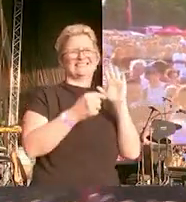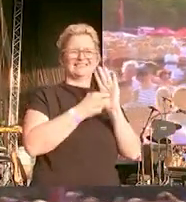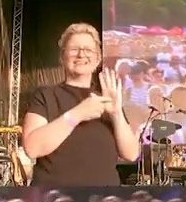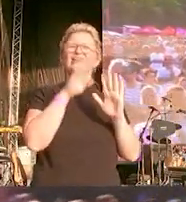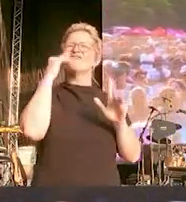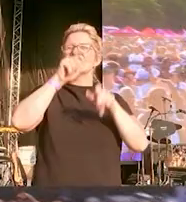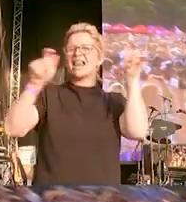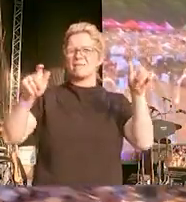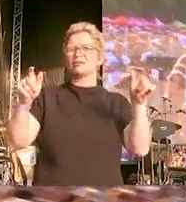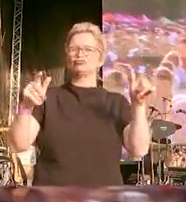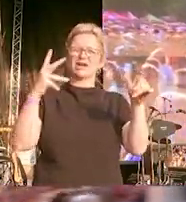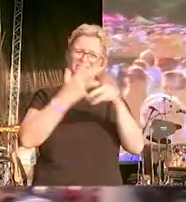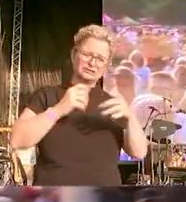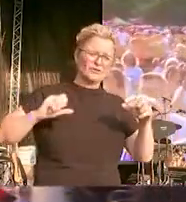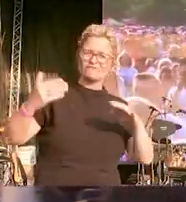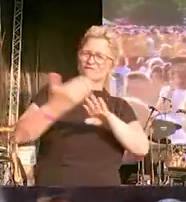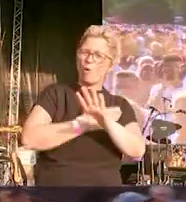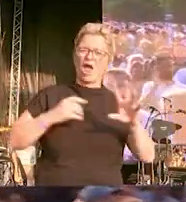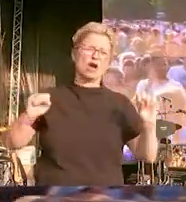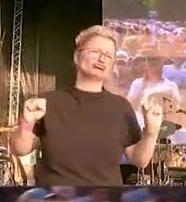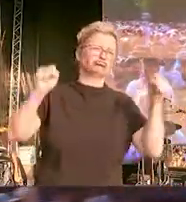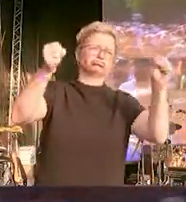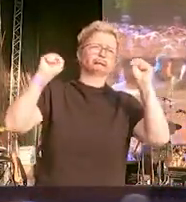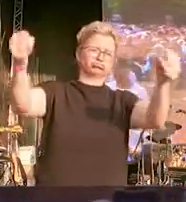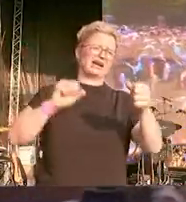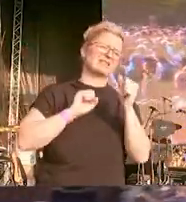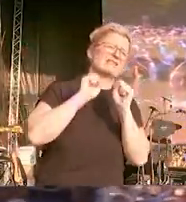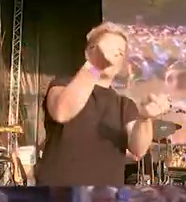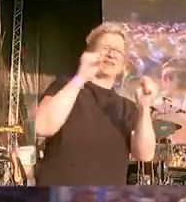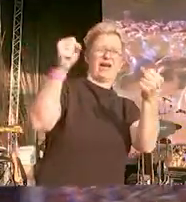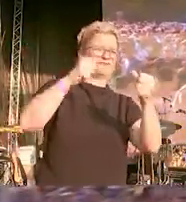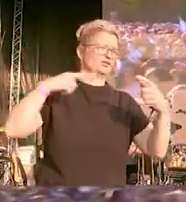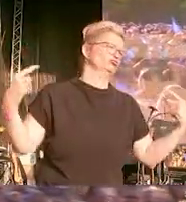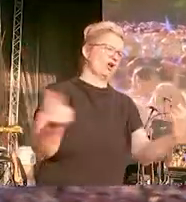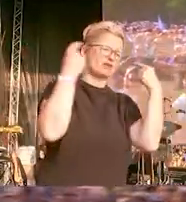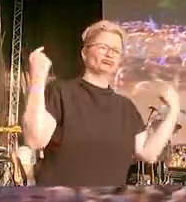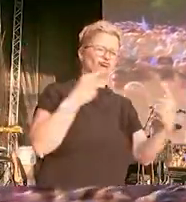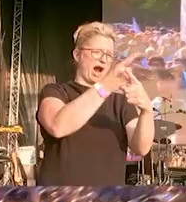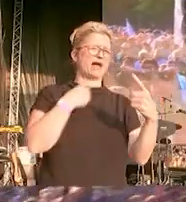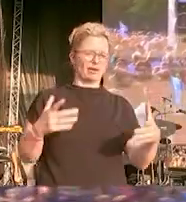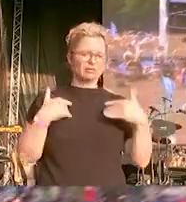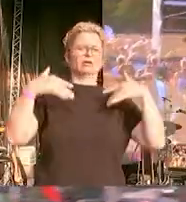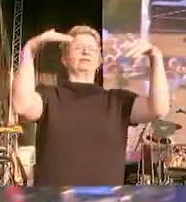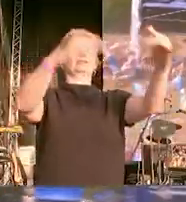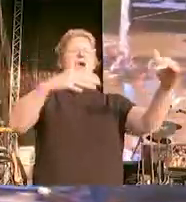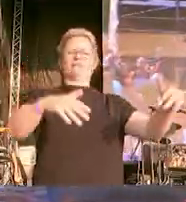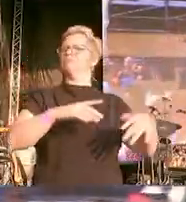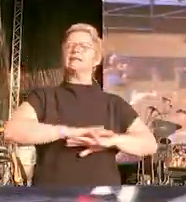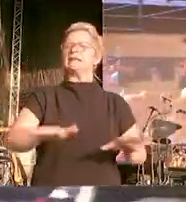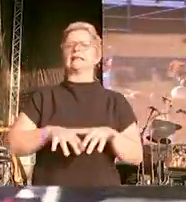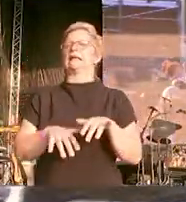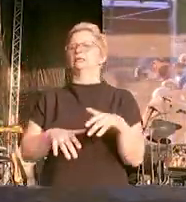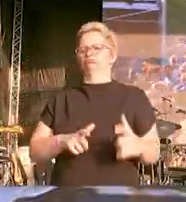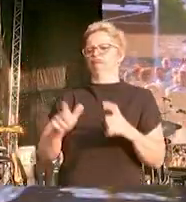unter großen Opfern erstritten, erkämpft. Und wir lassen sie uns nicht mehr wegnehmen. Und wir werden auch